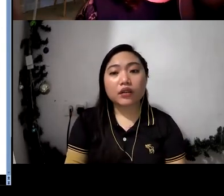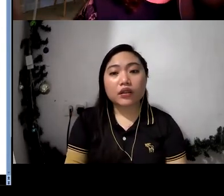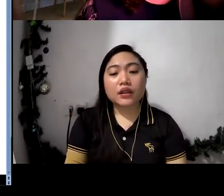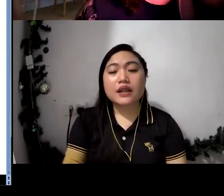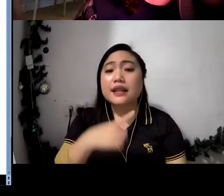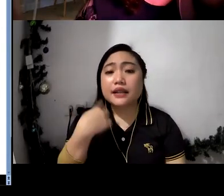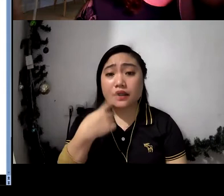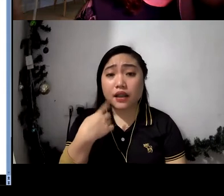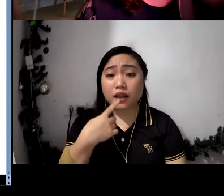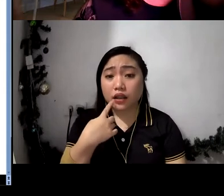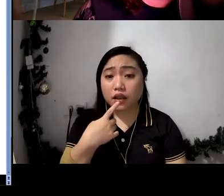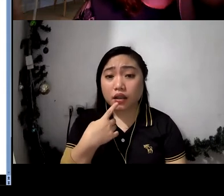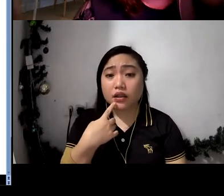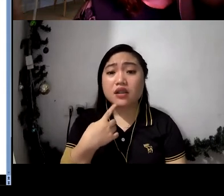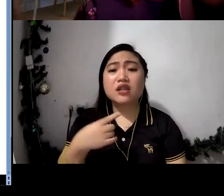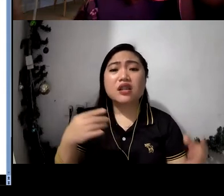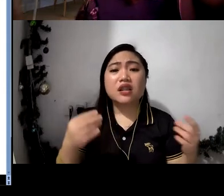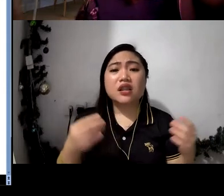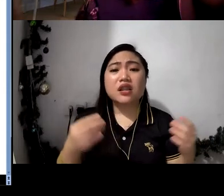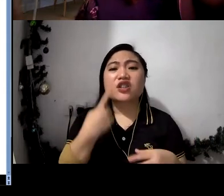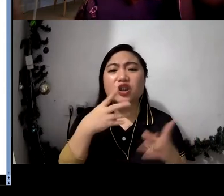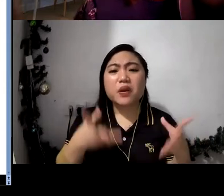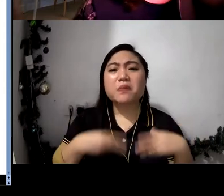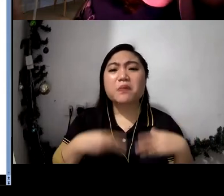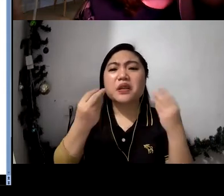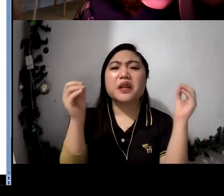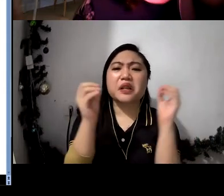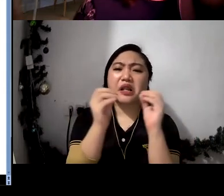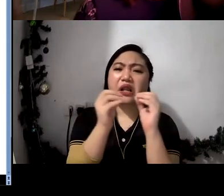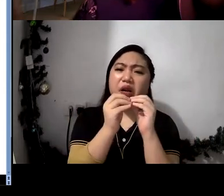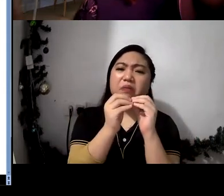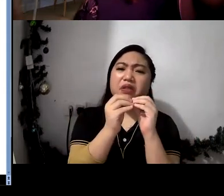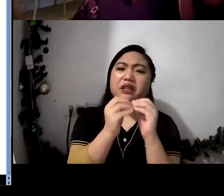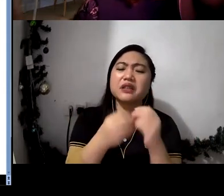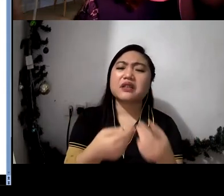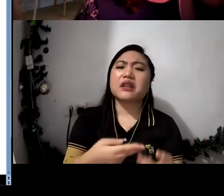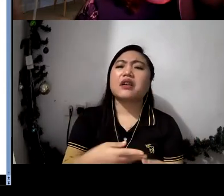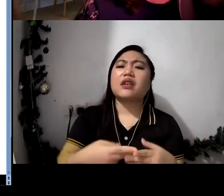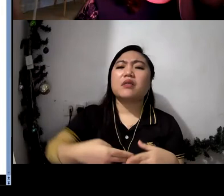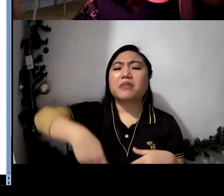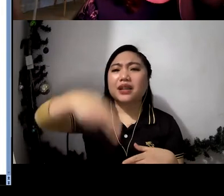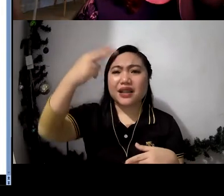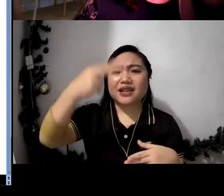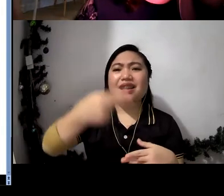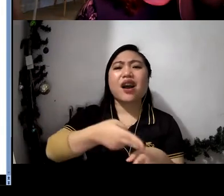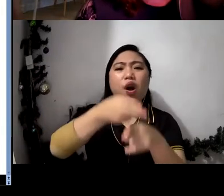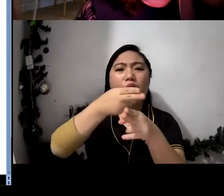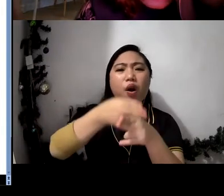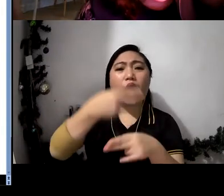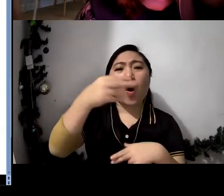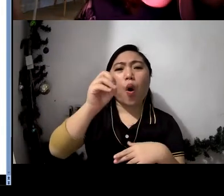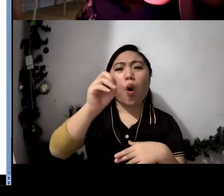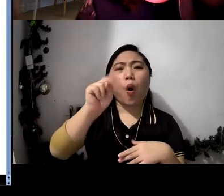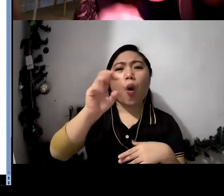mas binibigyan na mas mataas na honorarium? Si barangay tanod o si barangay volunteer barangay